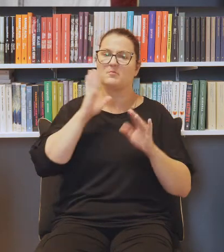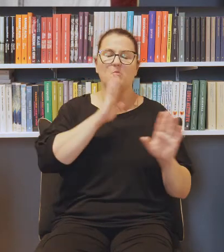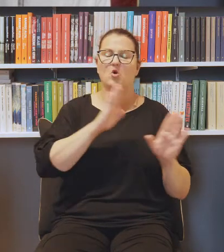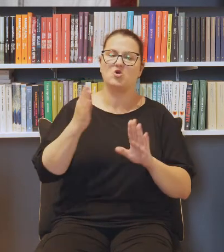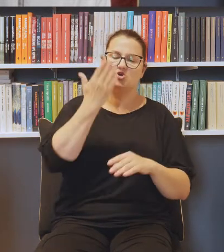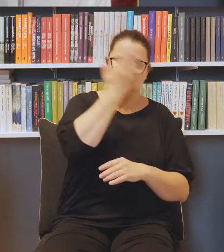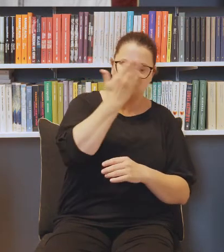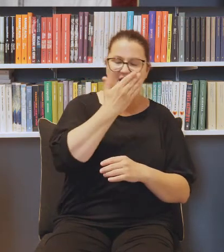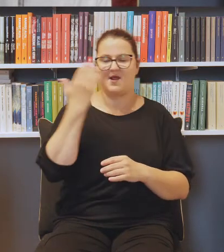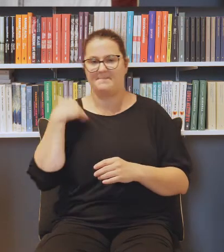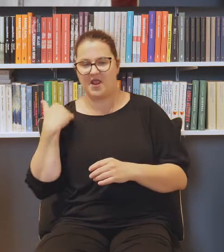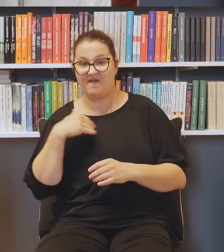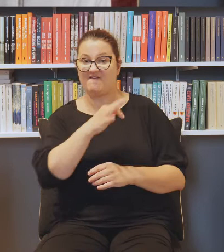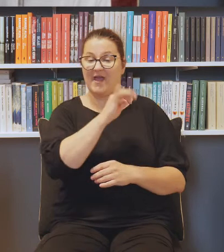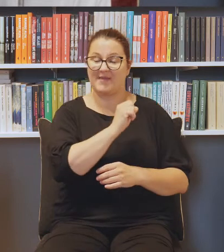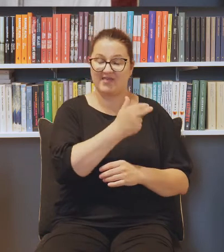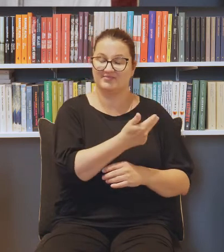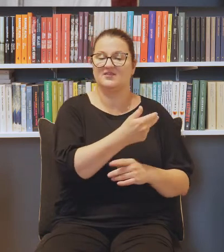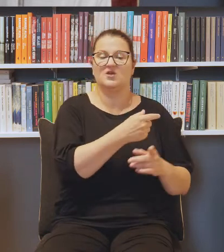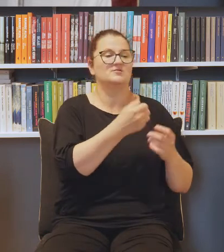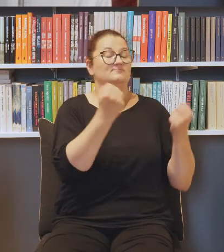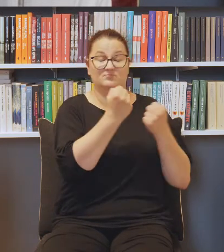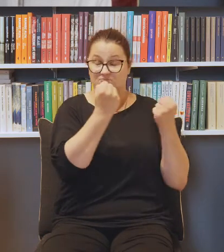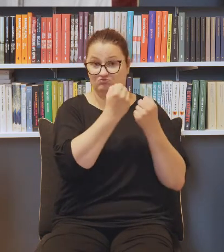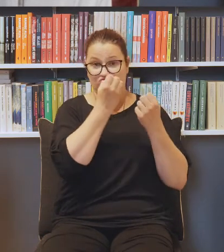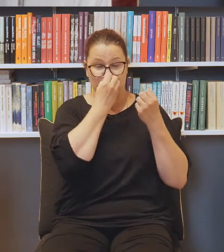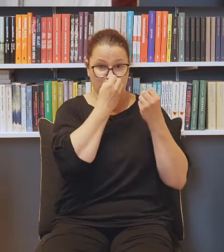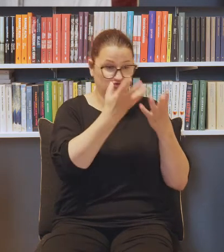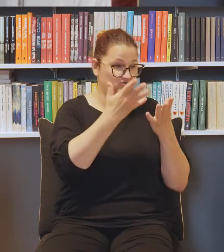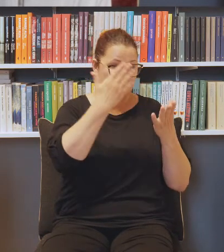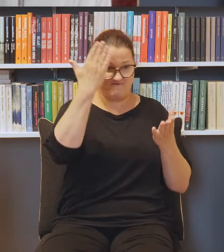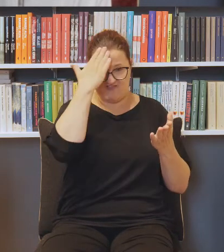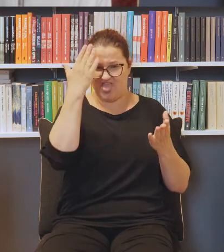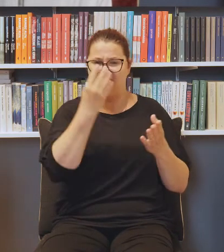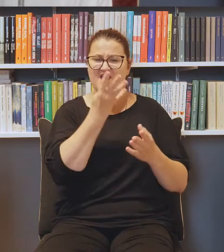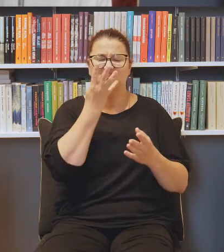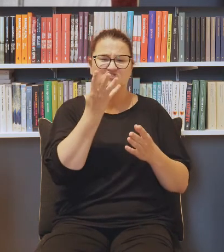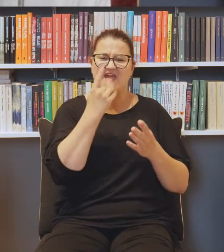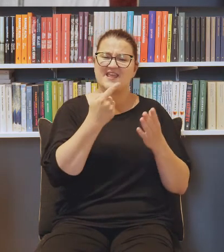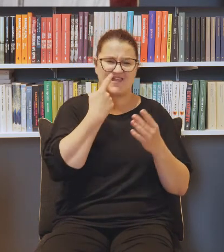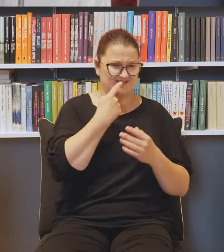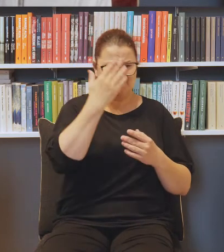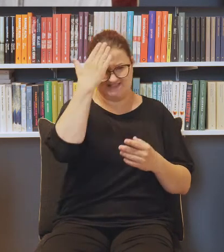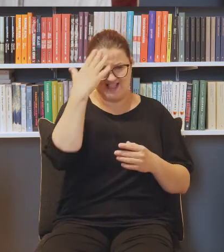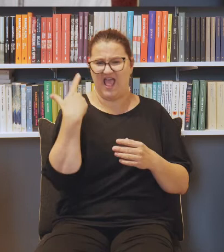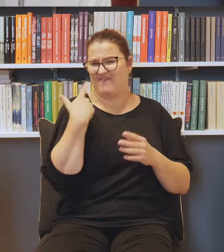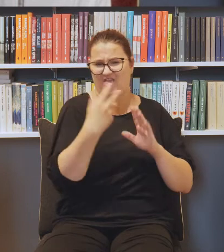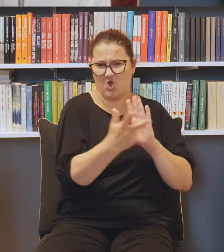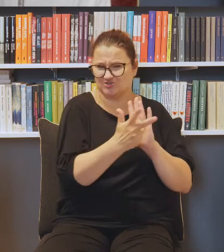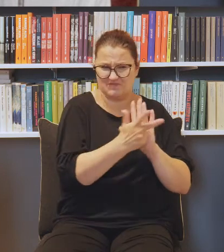Fabian Baranowski jest wprost genialny, wprost zna 4 języki w wieku 18 lat